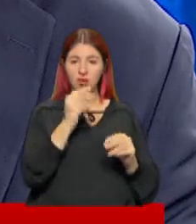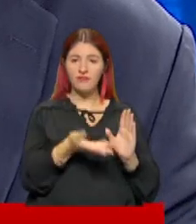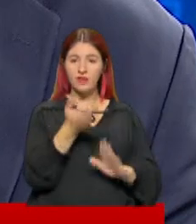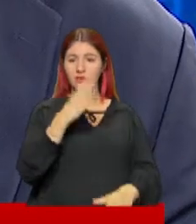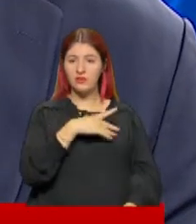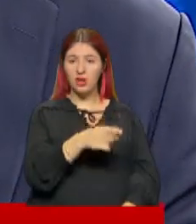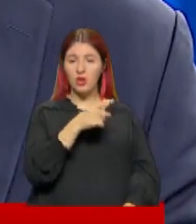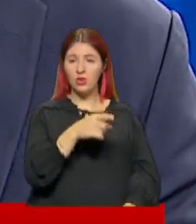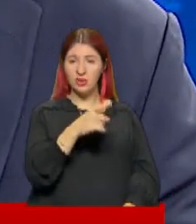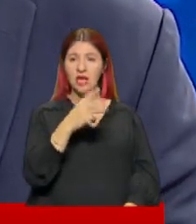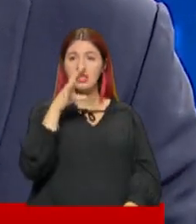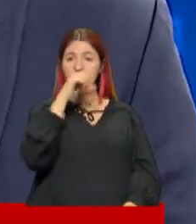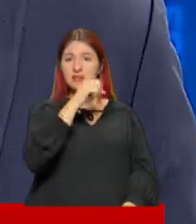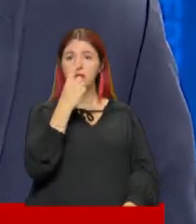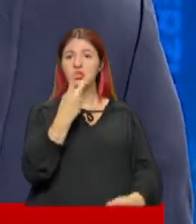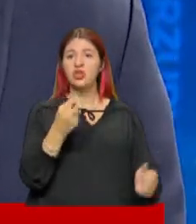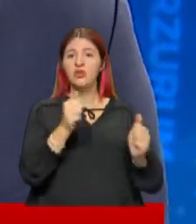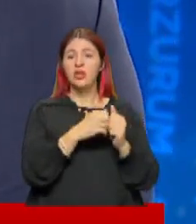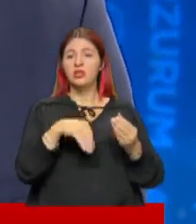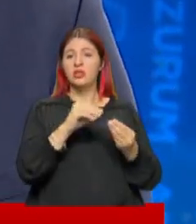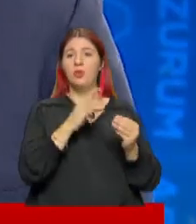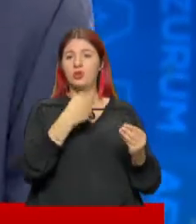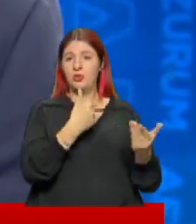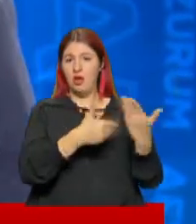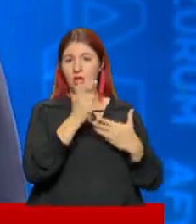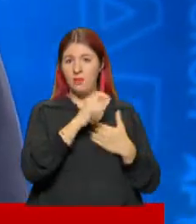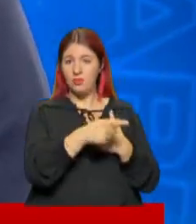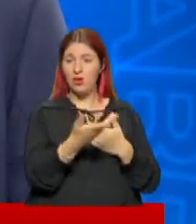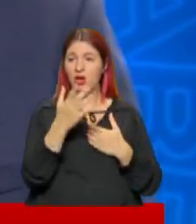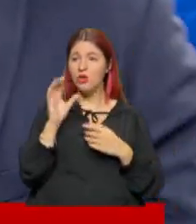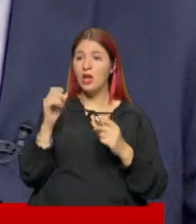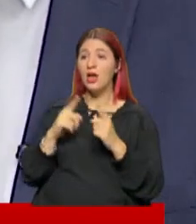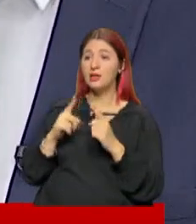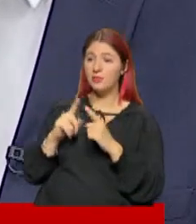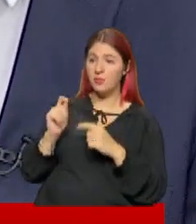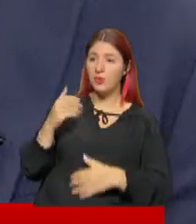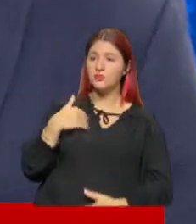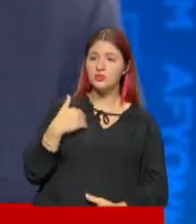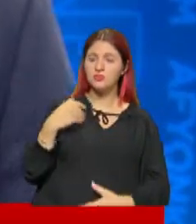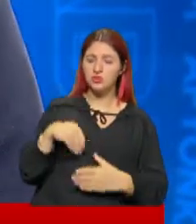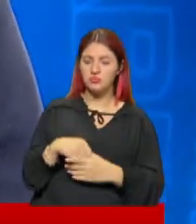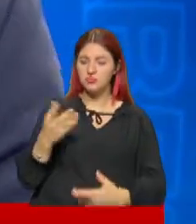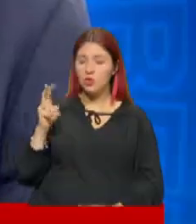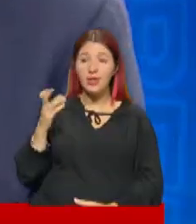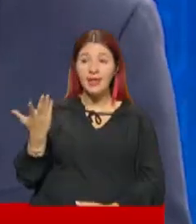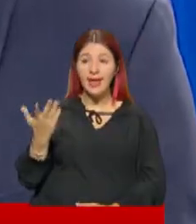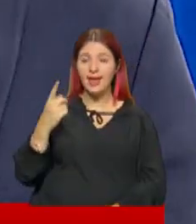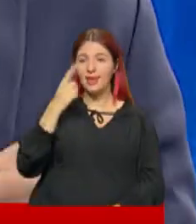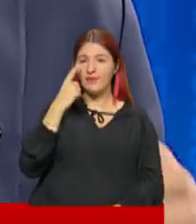bir yandan. Orada da gizli çifte zamların olduğunu bizimle paylaşıyorlar. Şöyle hesaplar yapıyorlar. Bizim açımızdan mesele nedir?